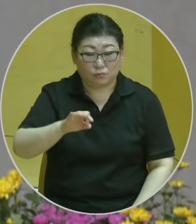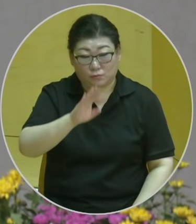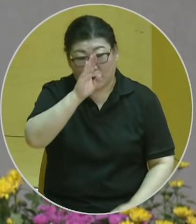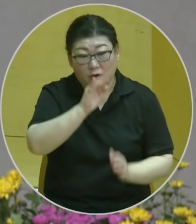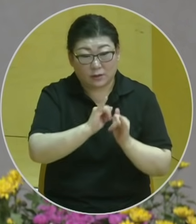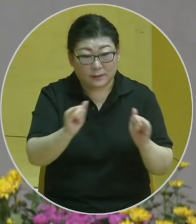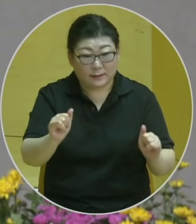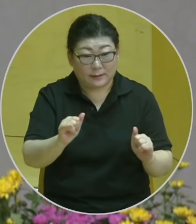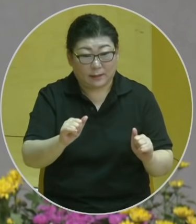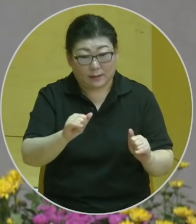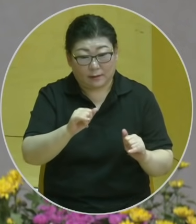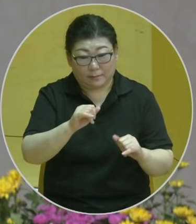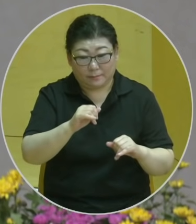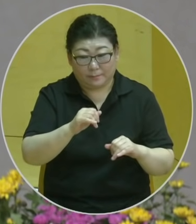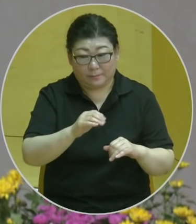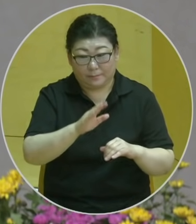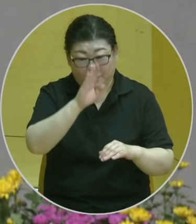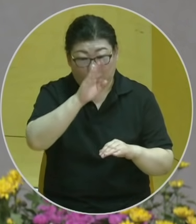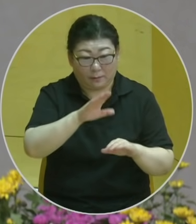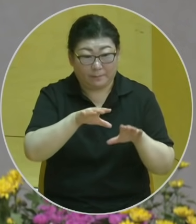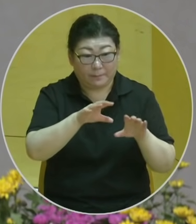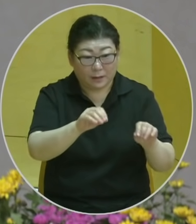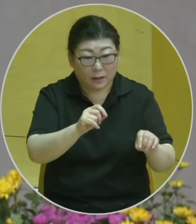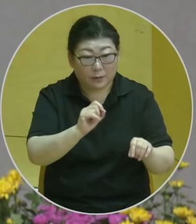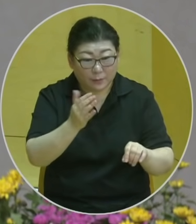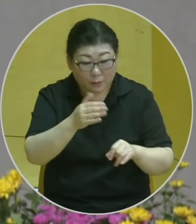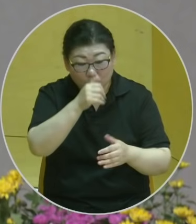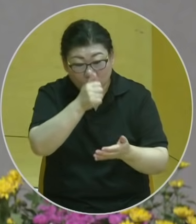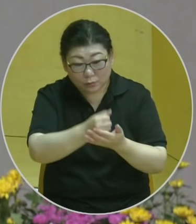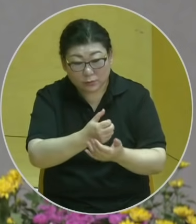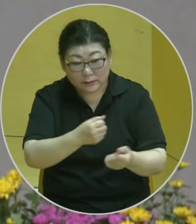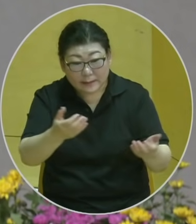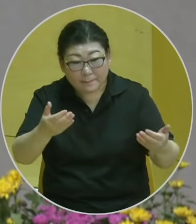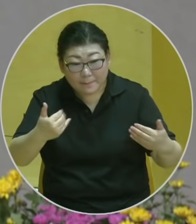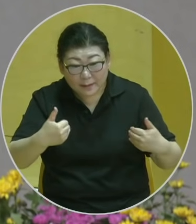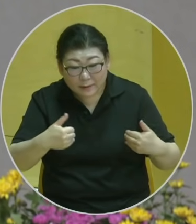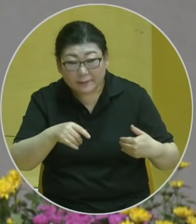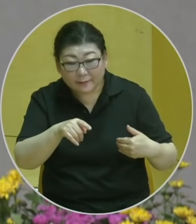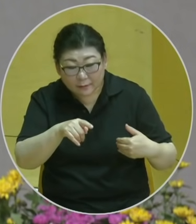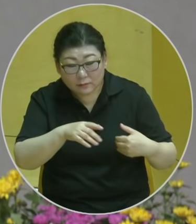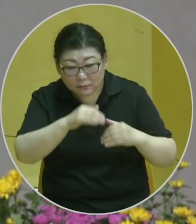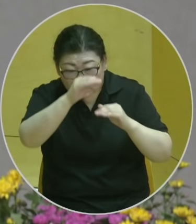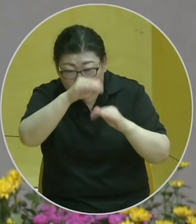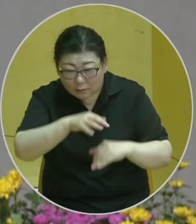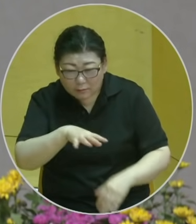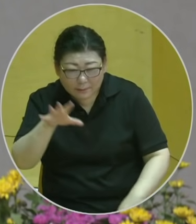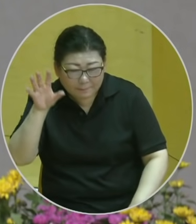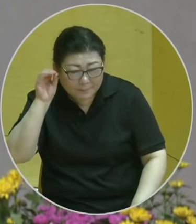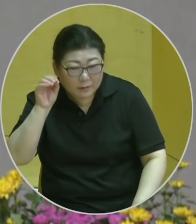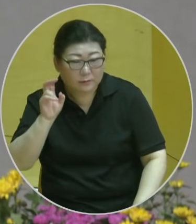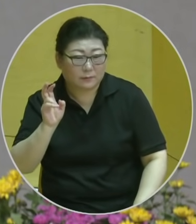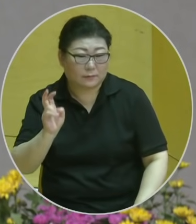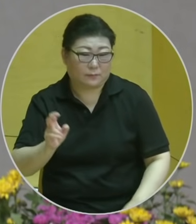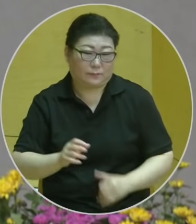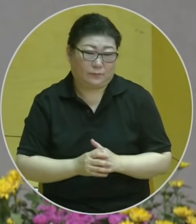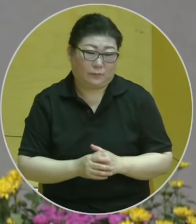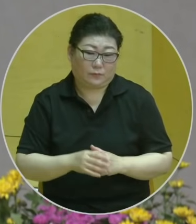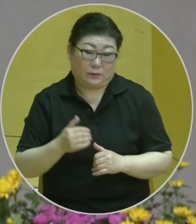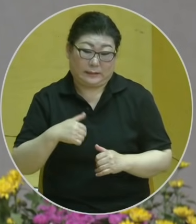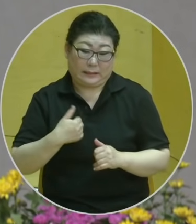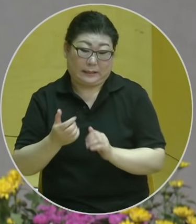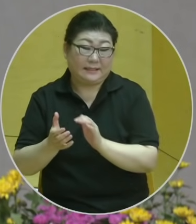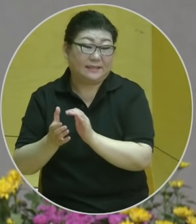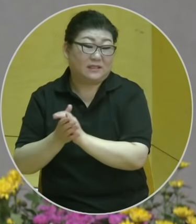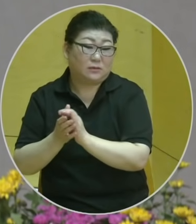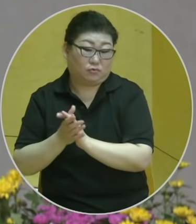그 사람 죄가 사함을 받는다는 어떤 그런 내용들이 자기 귀에 들려지고 또 자기와 함께 한 친구들이